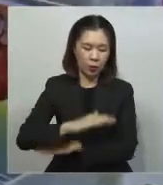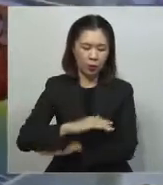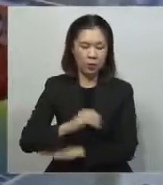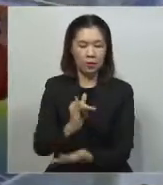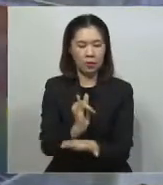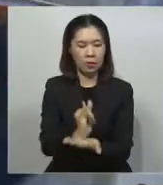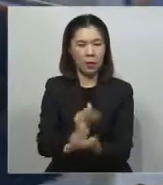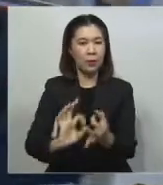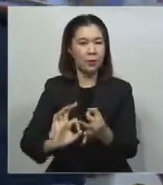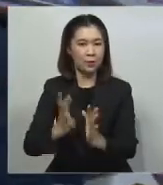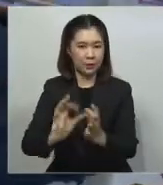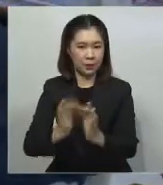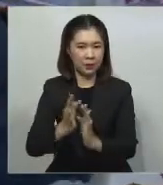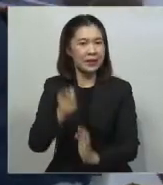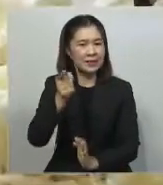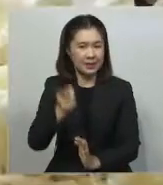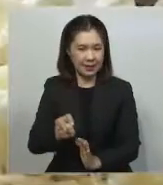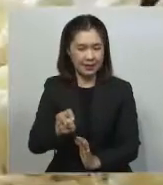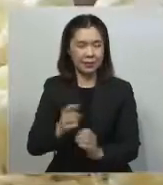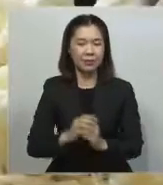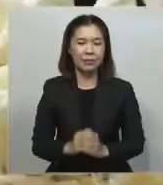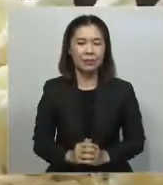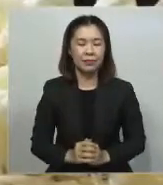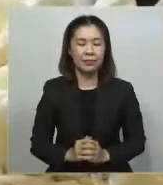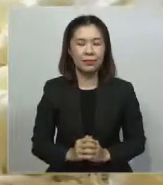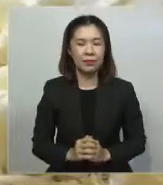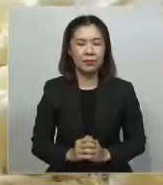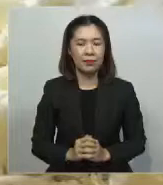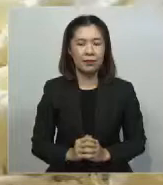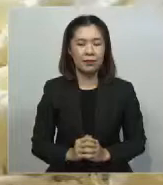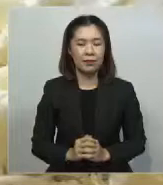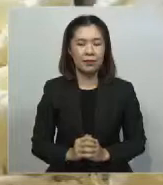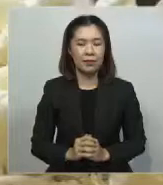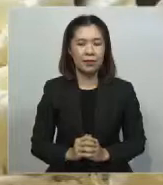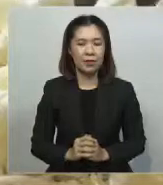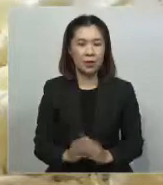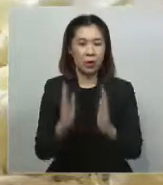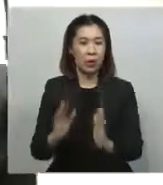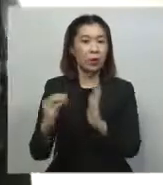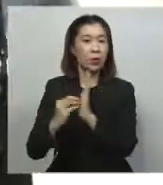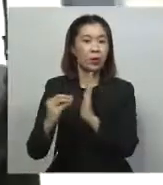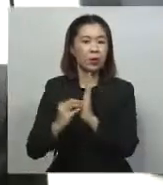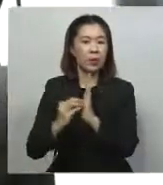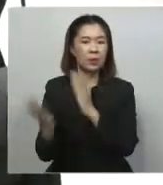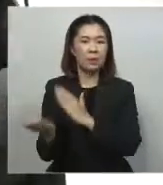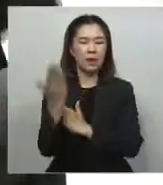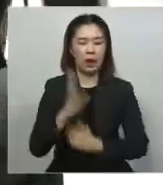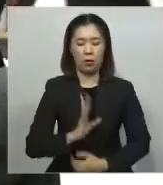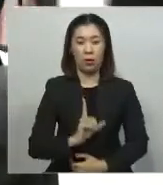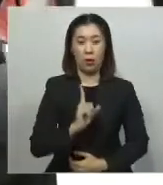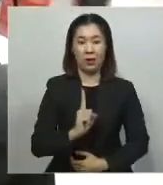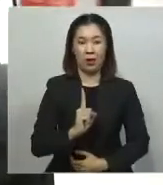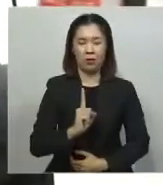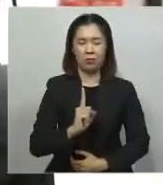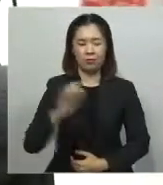รีระสังขารพระเทพวิทยาคมอย่างคุณสุรภาแย้มศรีเดินทางมาจากกรุงเทพมหานครคนเดียวเมื่อช่วงเช้าที่ผ่านมานะคะบอ